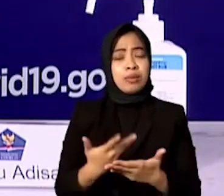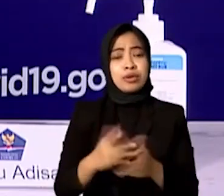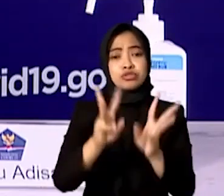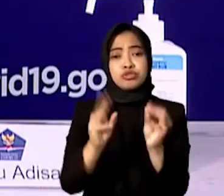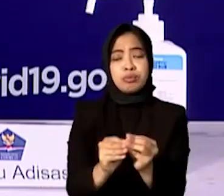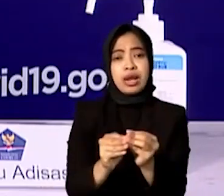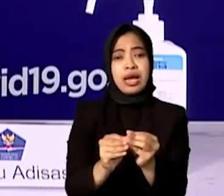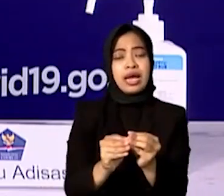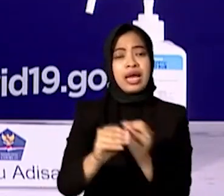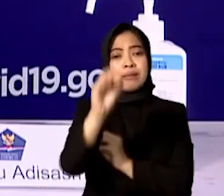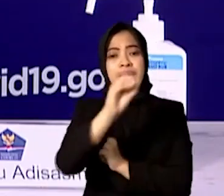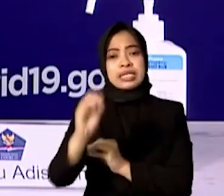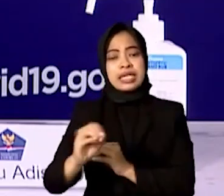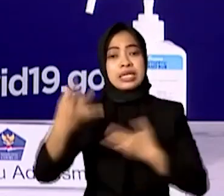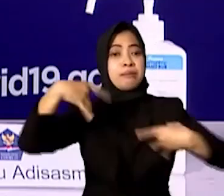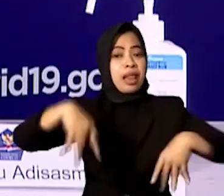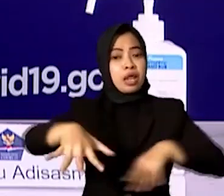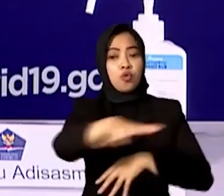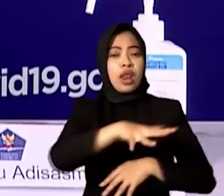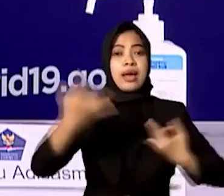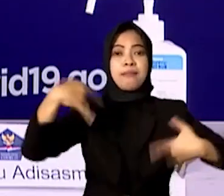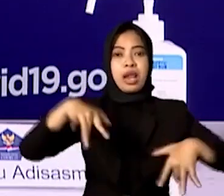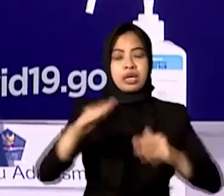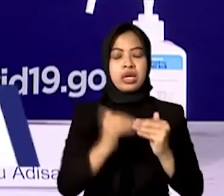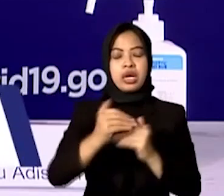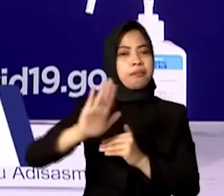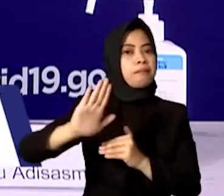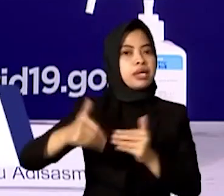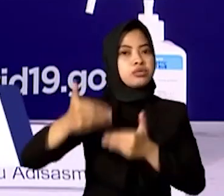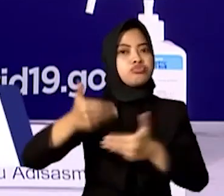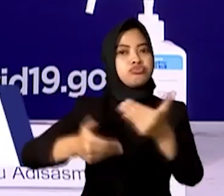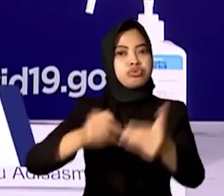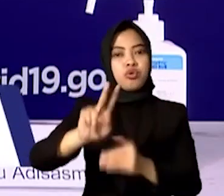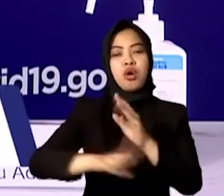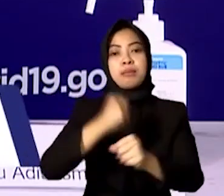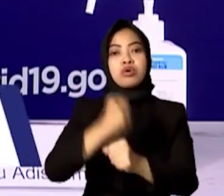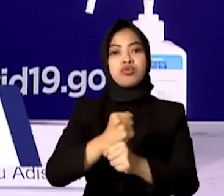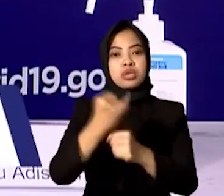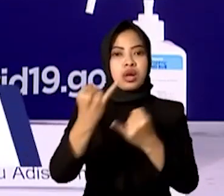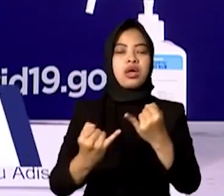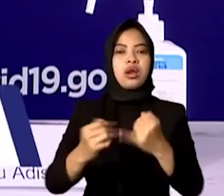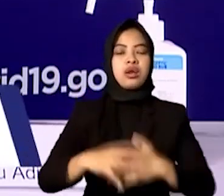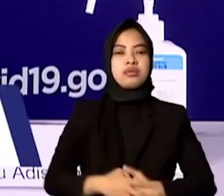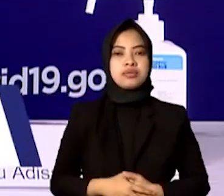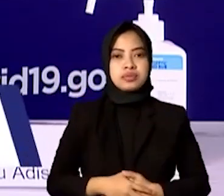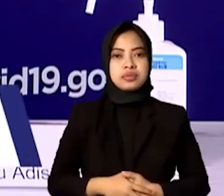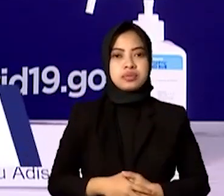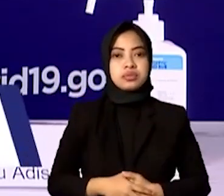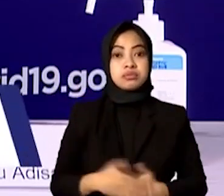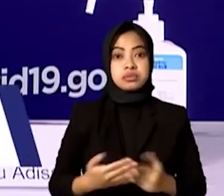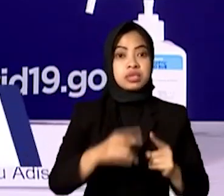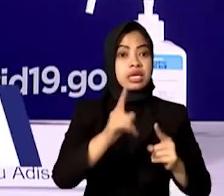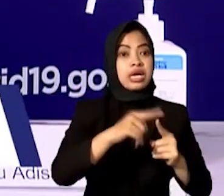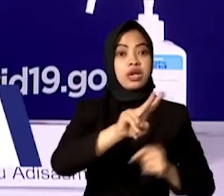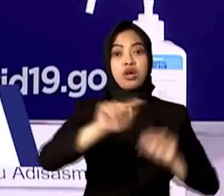persentase kematian di bali terus mengalami peningkatan selama dua pekan terakhir Hai pada